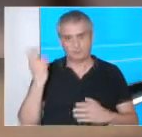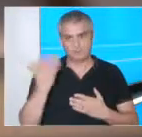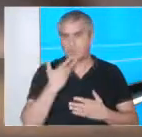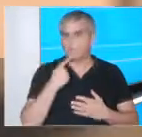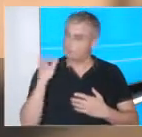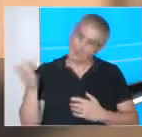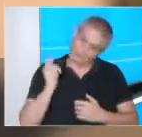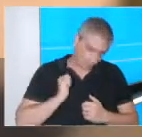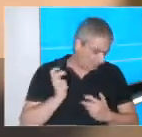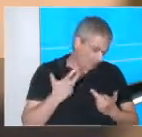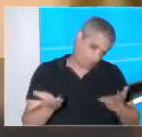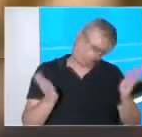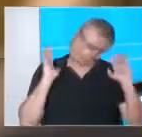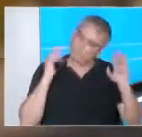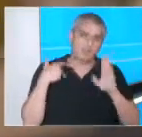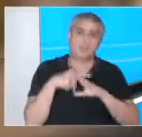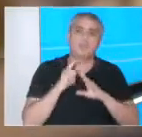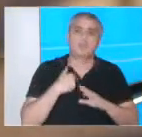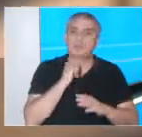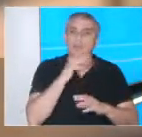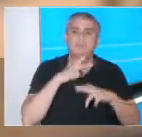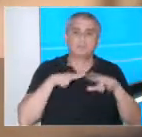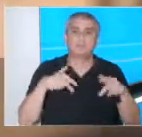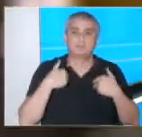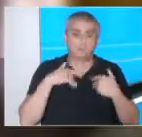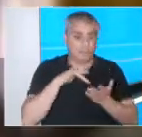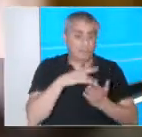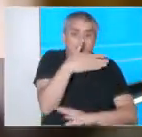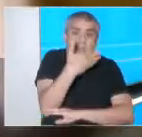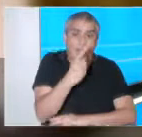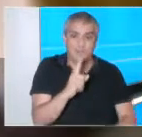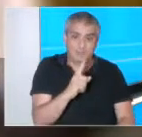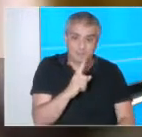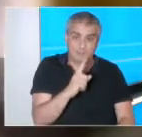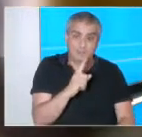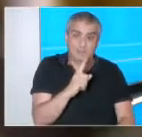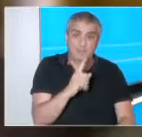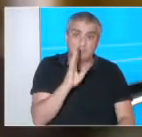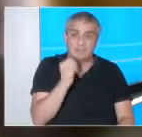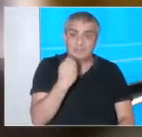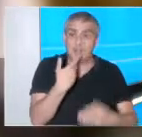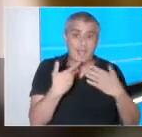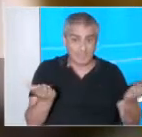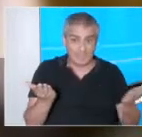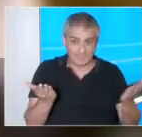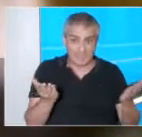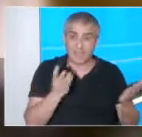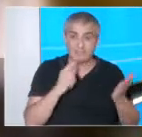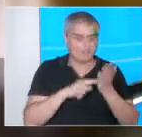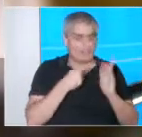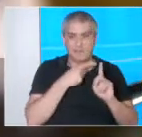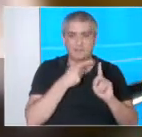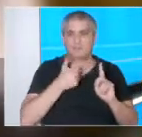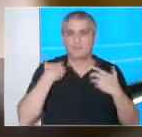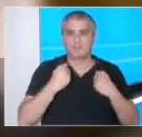שלו אומר לו להתגייס, מי שאומר לו שיתגייס. אני לא רוצה להיות במצב שאני נמצא במדינה, שאם אין יעדים, אז